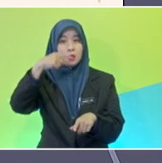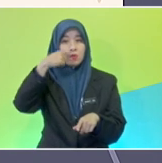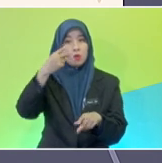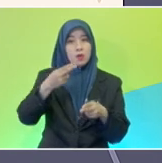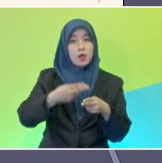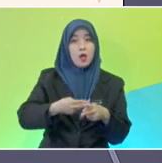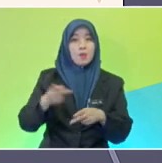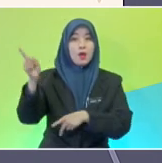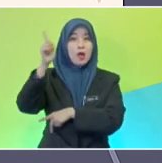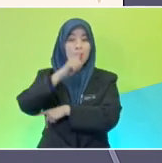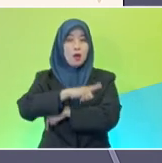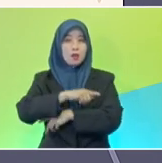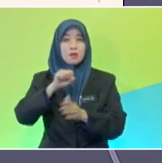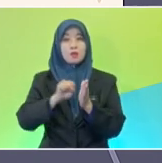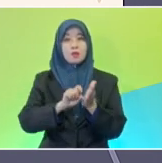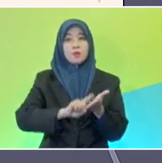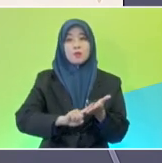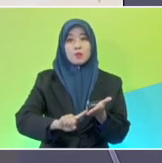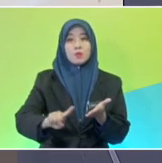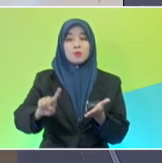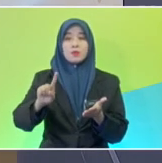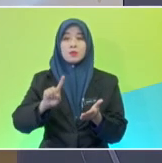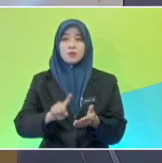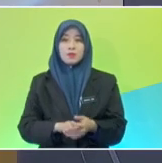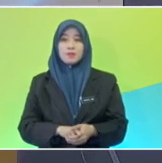nama hari seminggu.